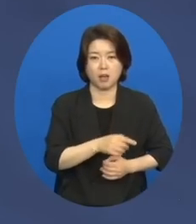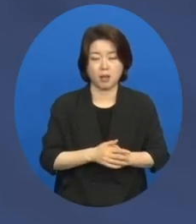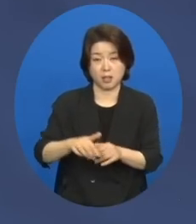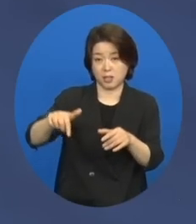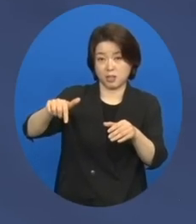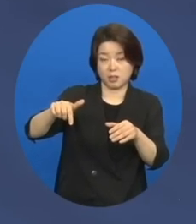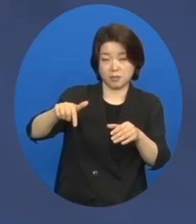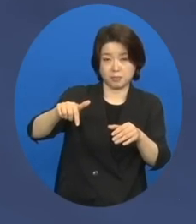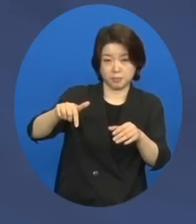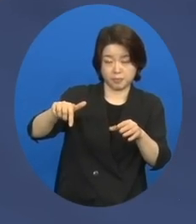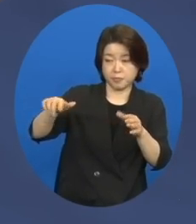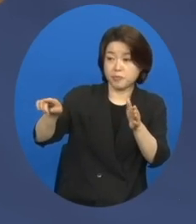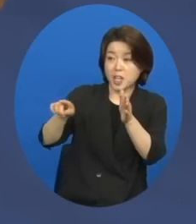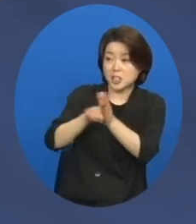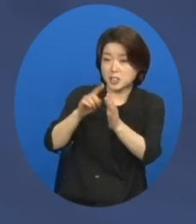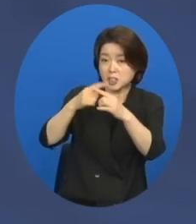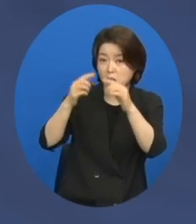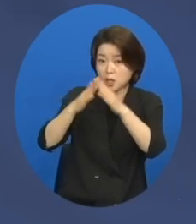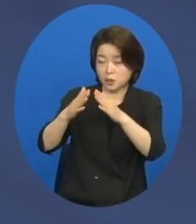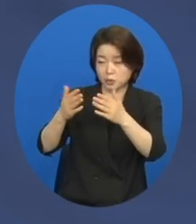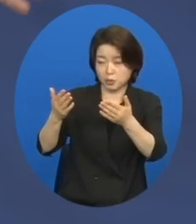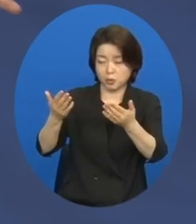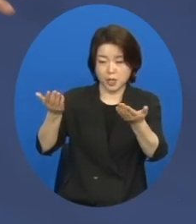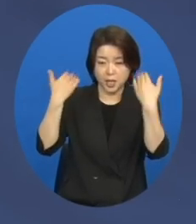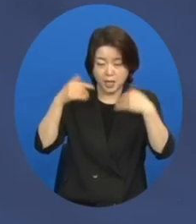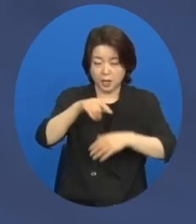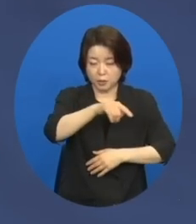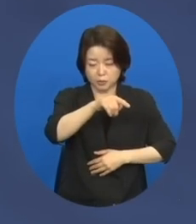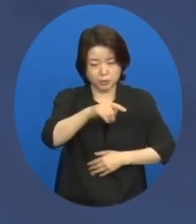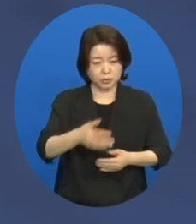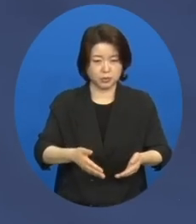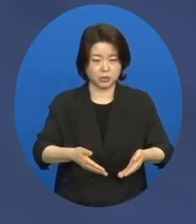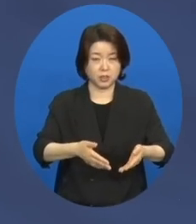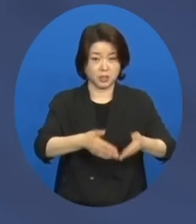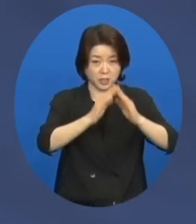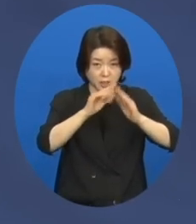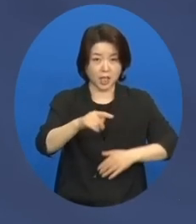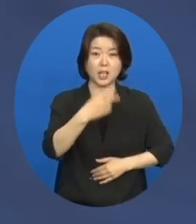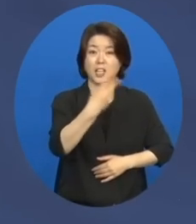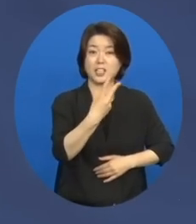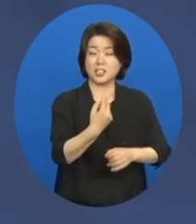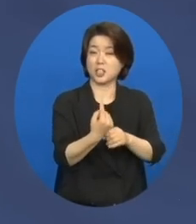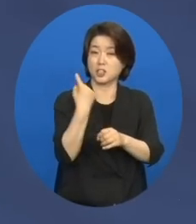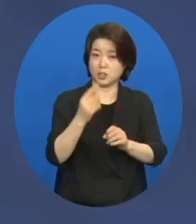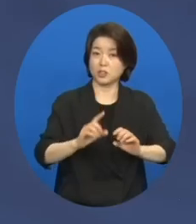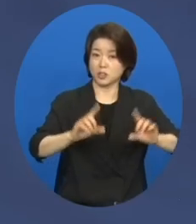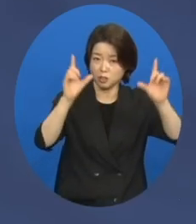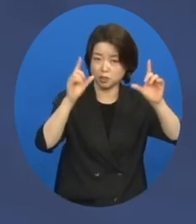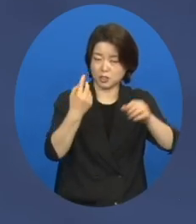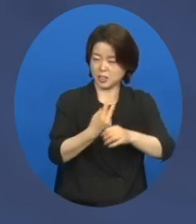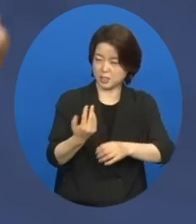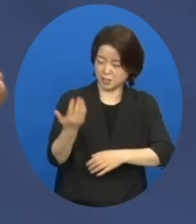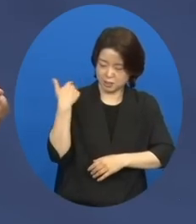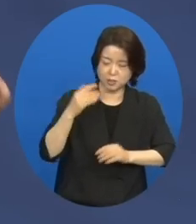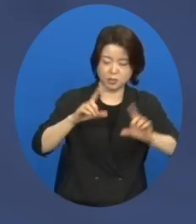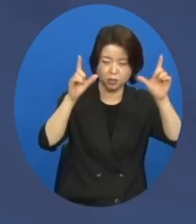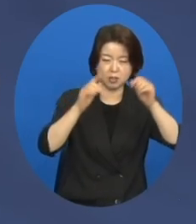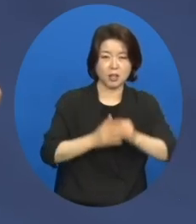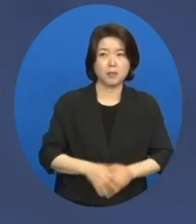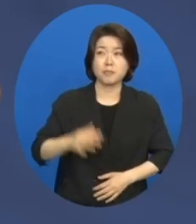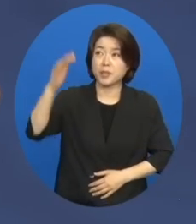개신교회가 아니 그 신약교회가 시작된 2000년만 살펴보아도 해 아래 새 것이 없고 똑같은 영적